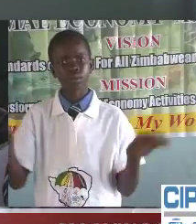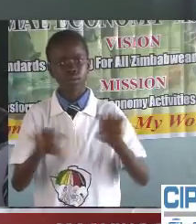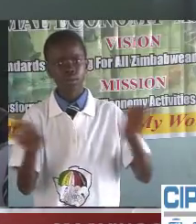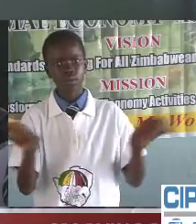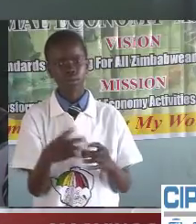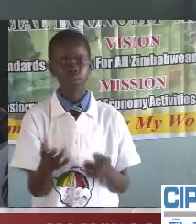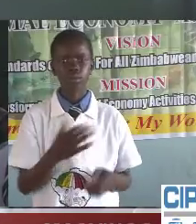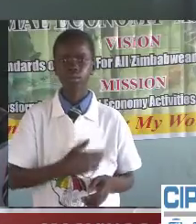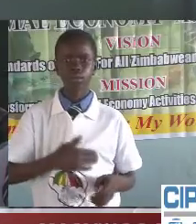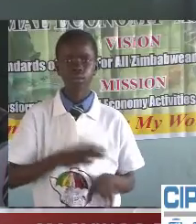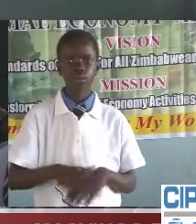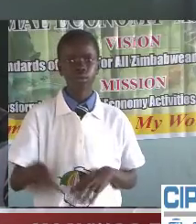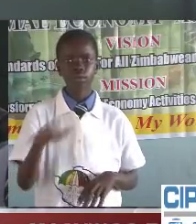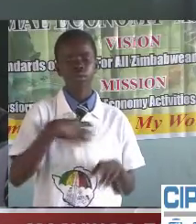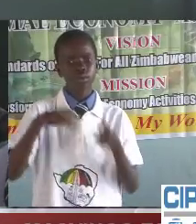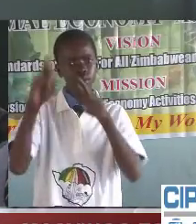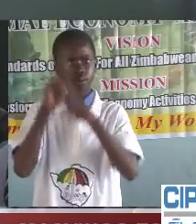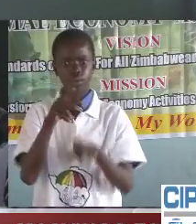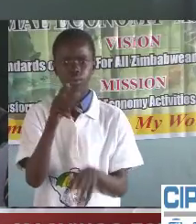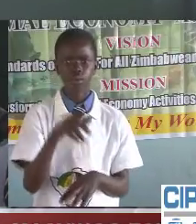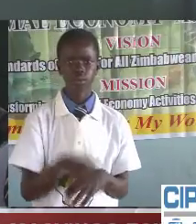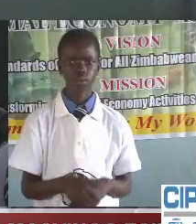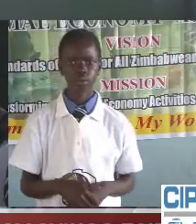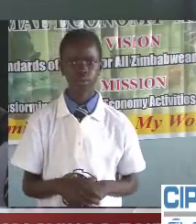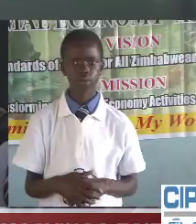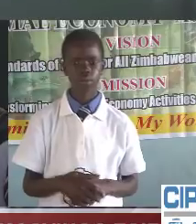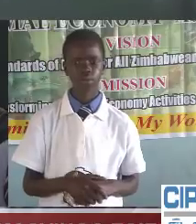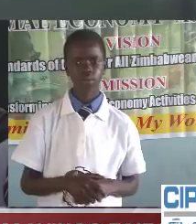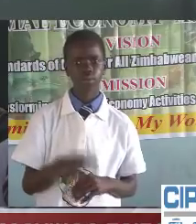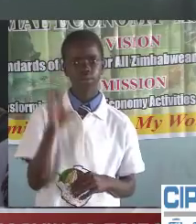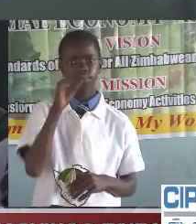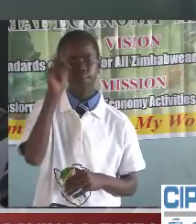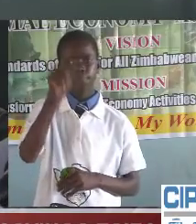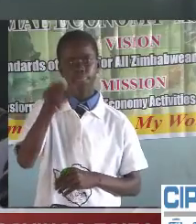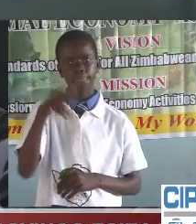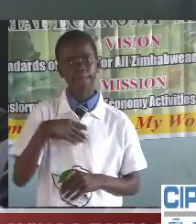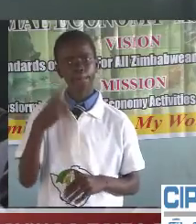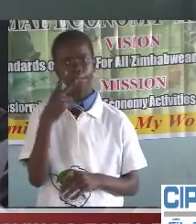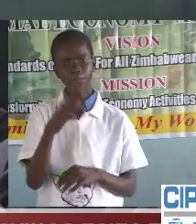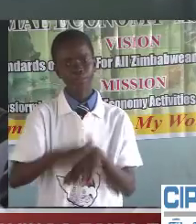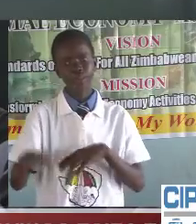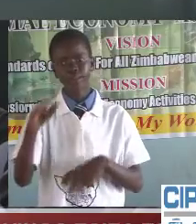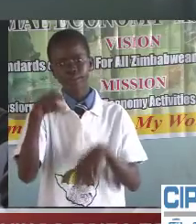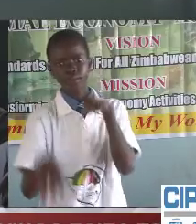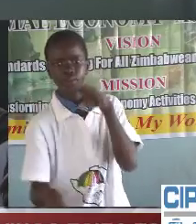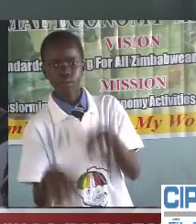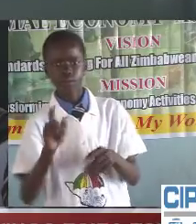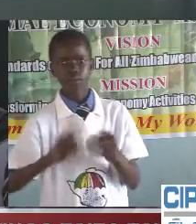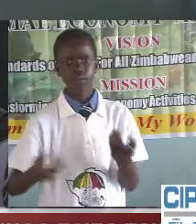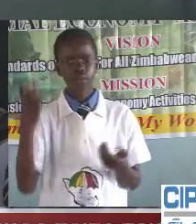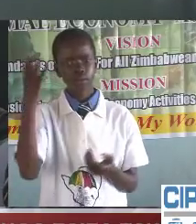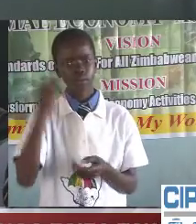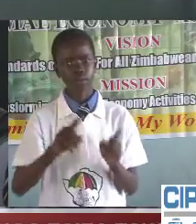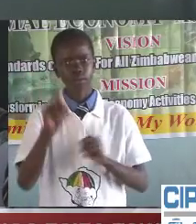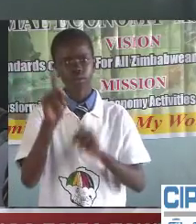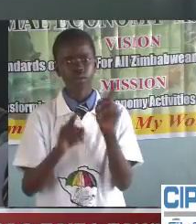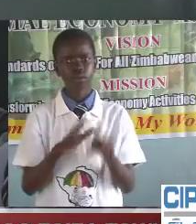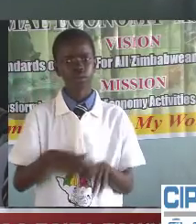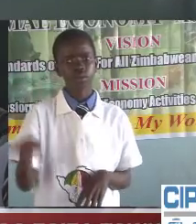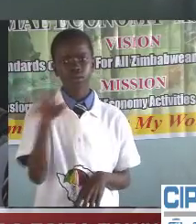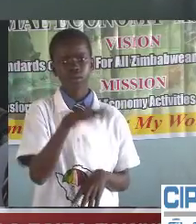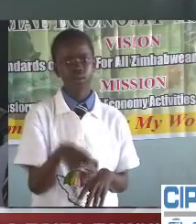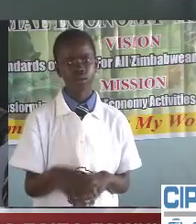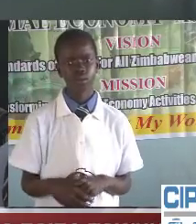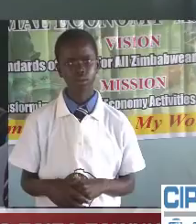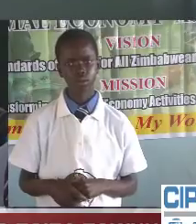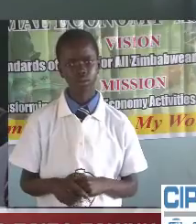tiri kunoda kuti titoemployavo. Saka muchiona tiri mainformal tiri mainformal asi toda kuformalize.